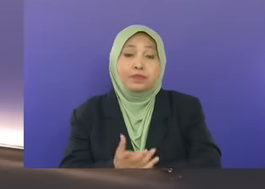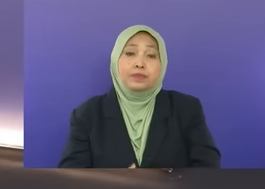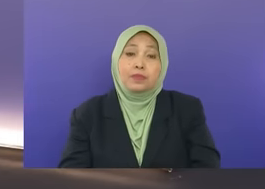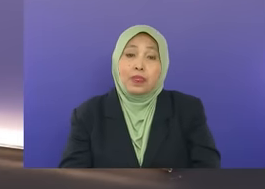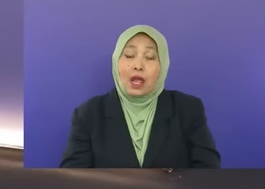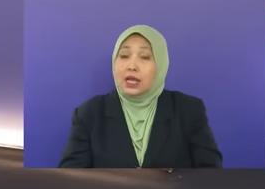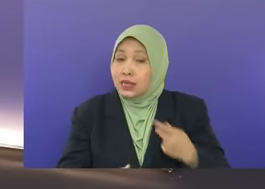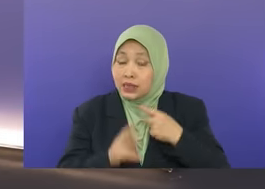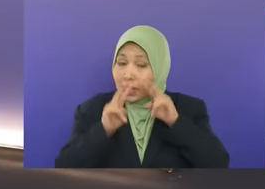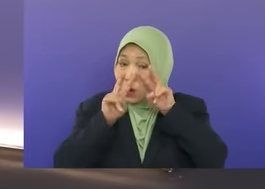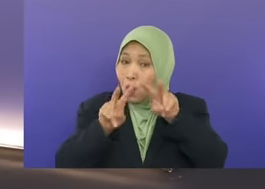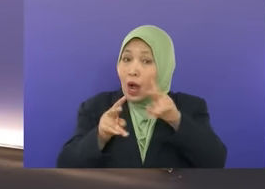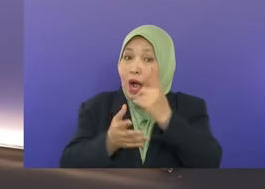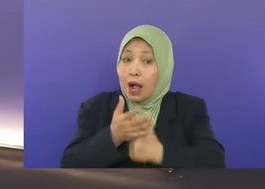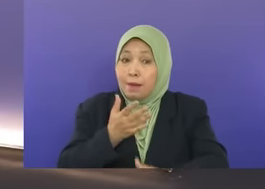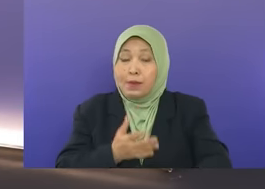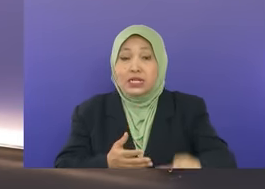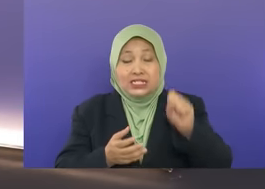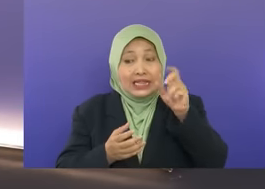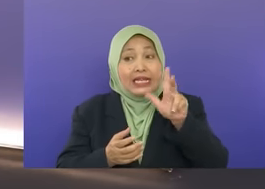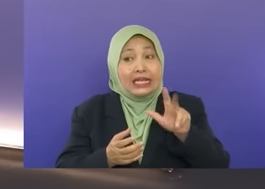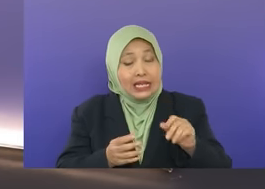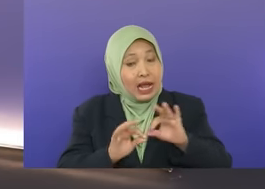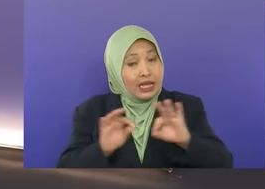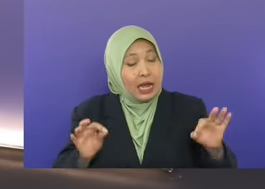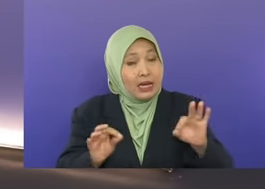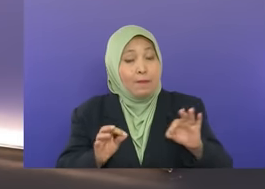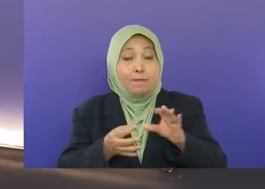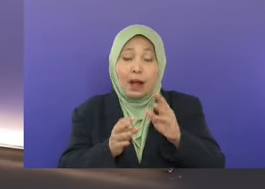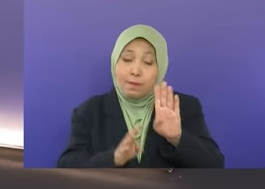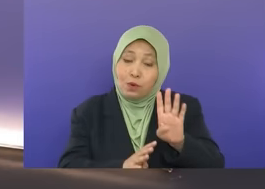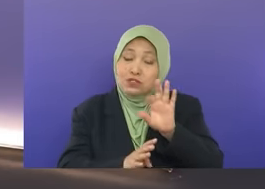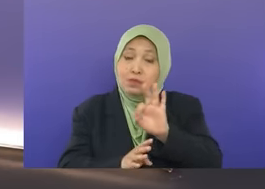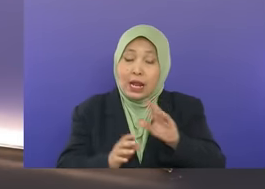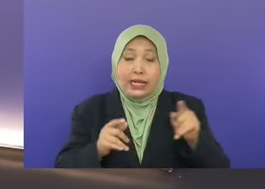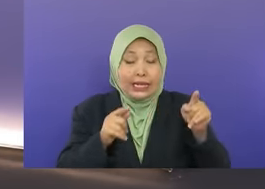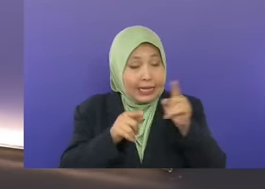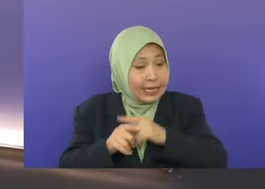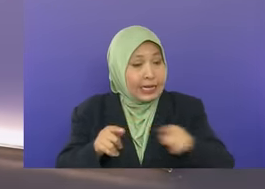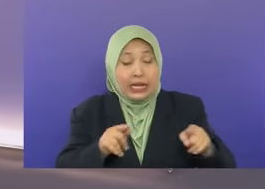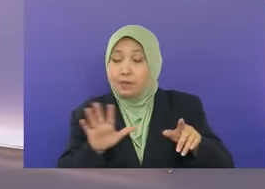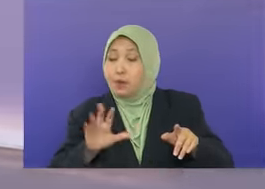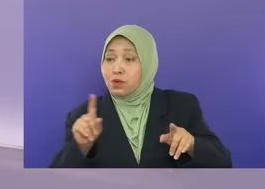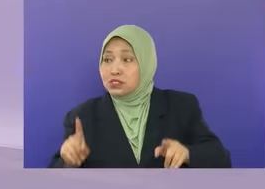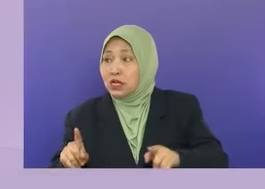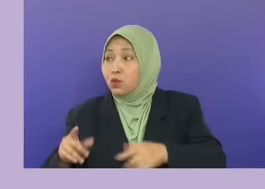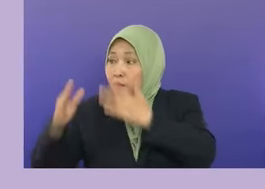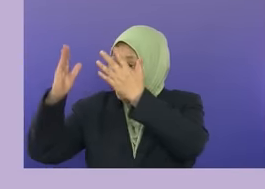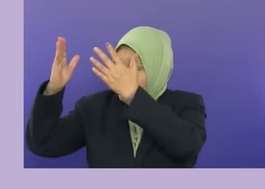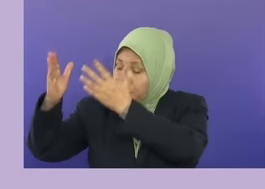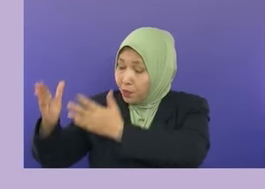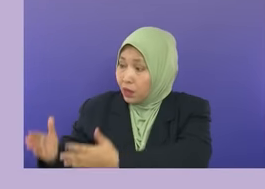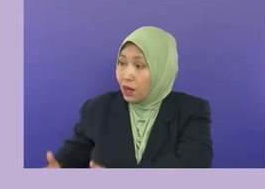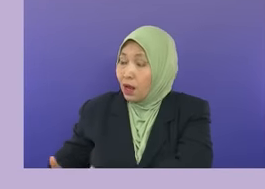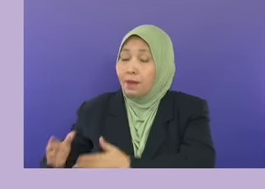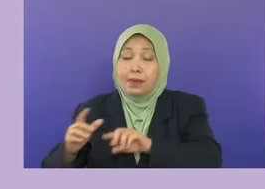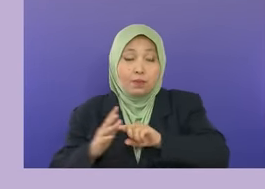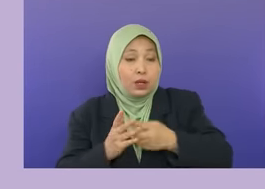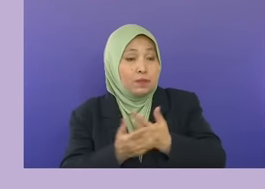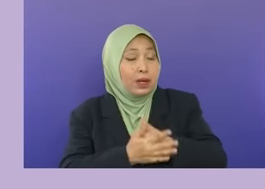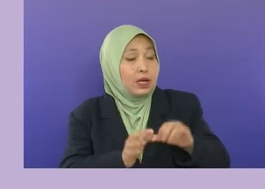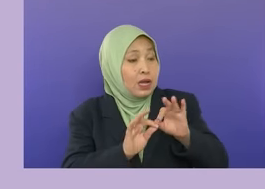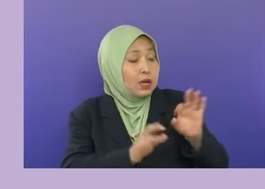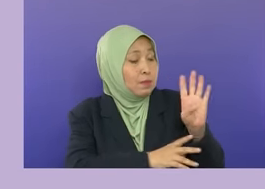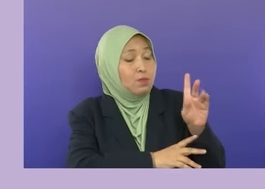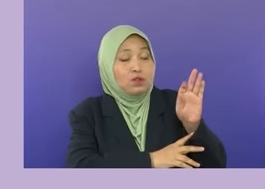saksikan Apakah sinopsis bagi 3 ayat ayat 49 hingga 51 bermula daripada ayat yang ke-49 Allah